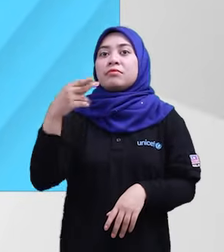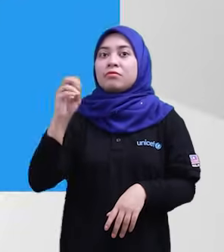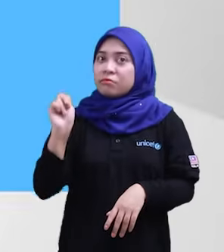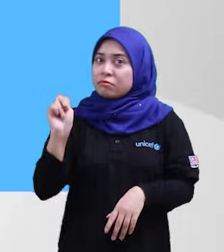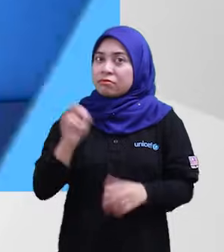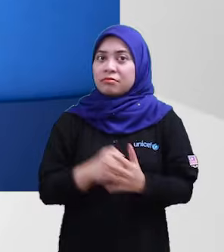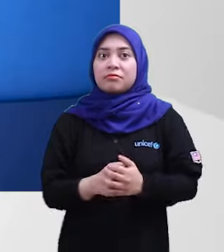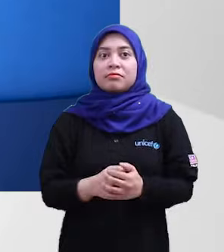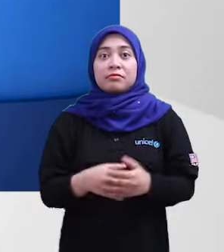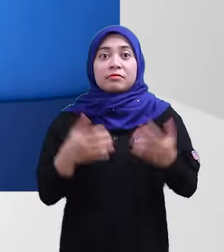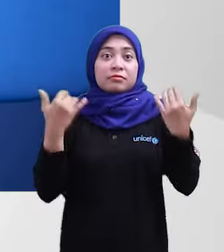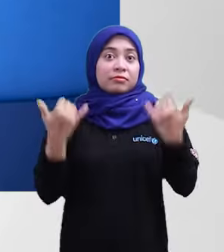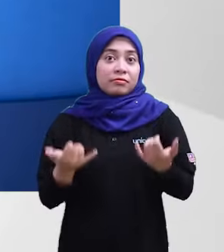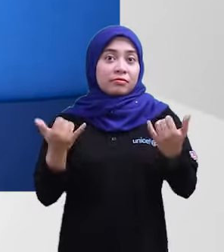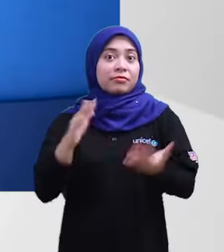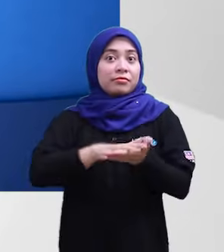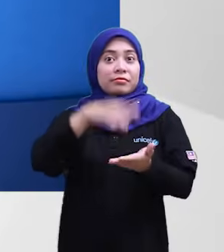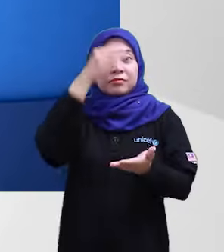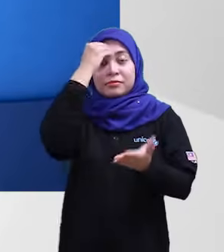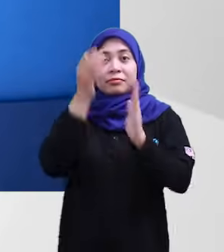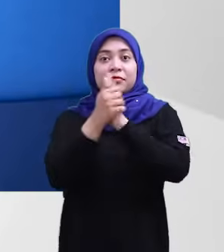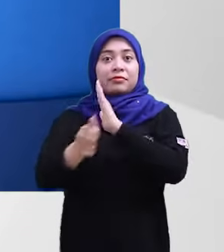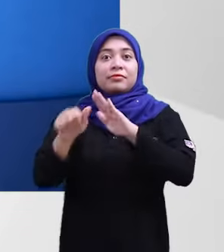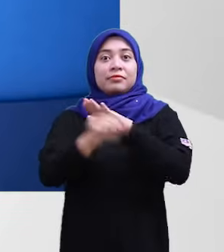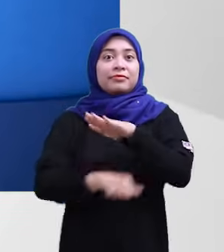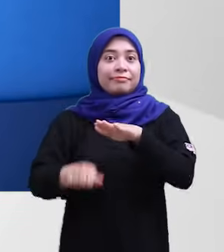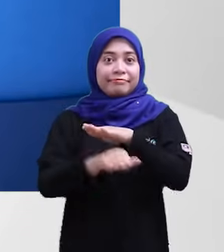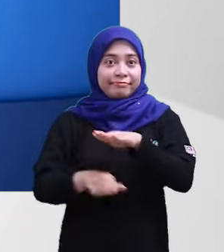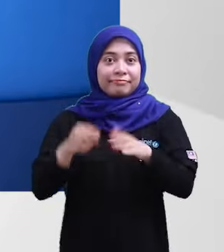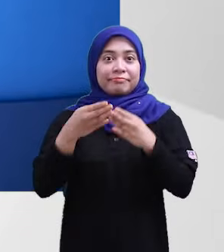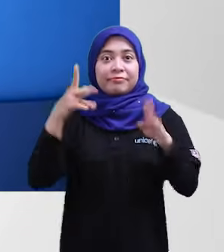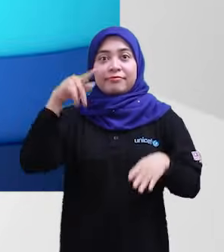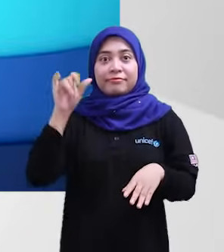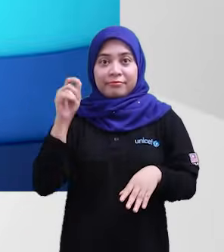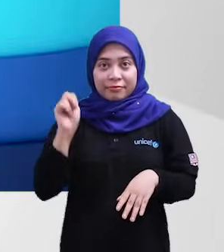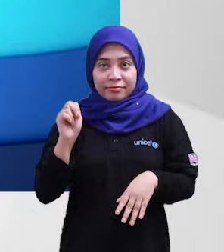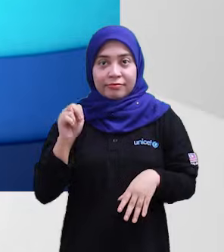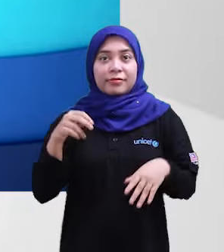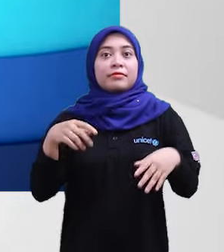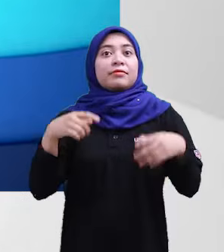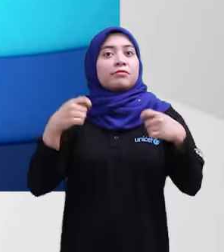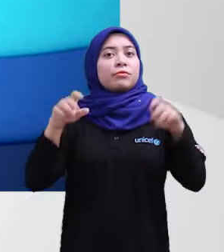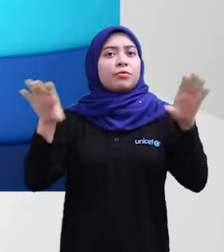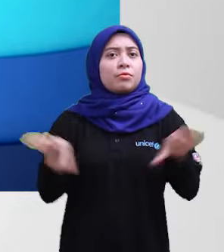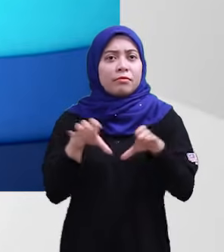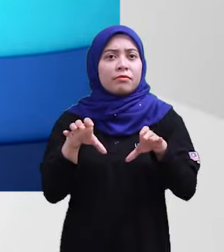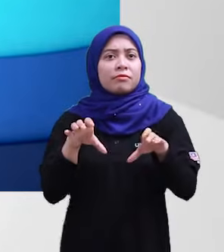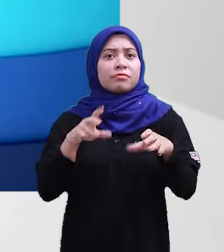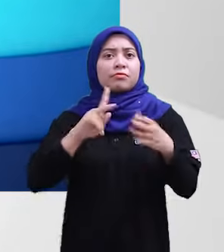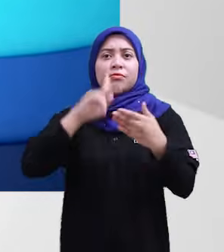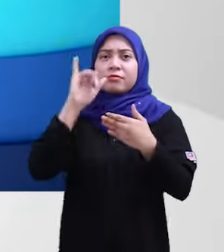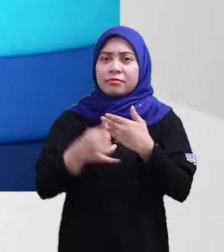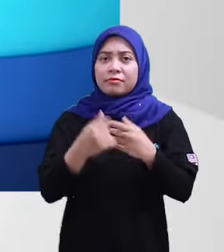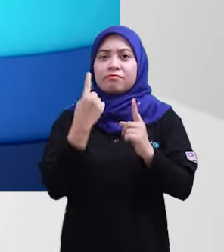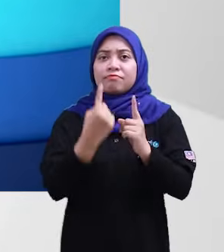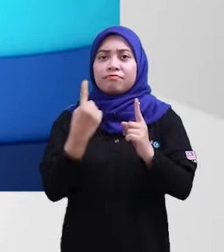Python? Dalam siri ini, kita akan belajar kemahiran asas bahasa Python. Kita akan cuba membina projek ringkas